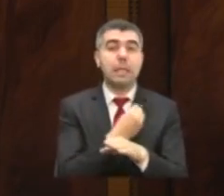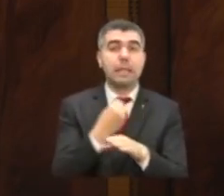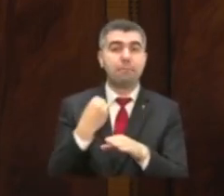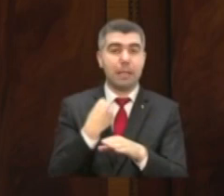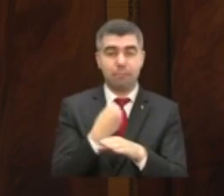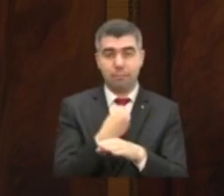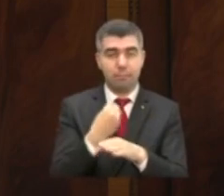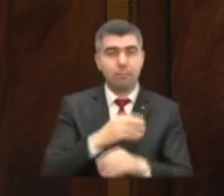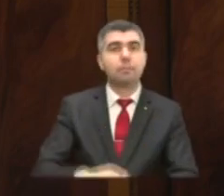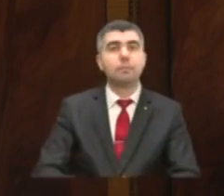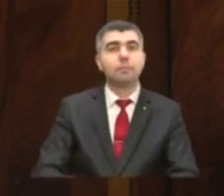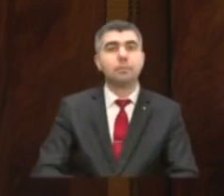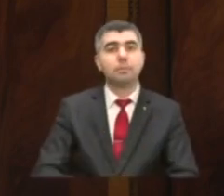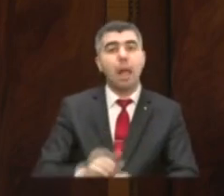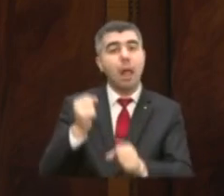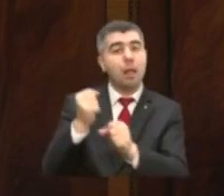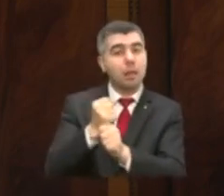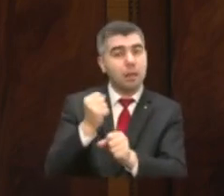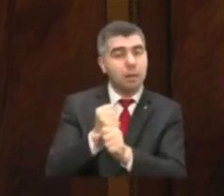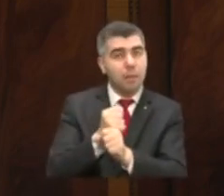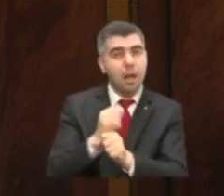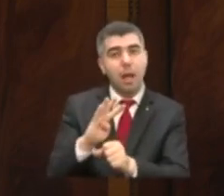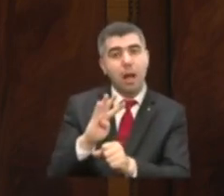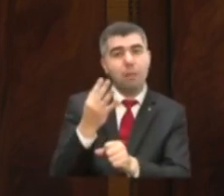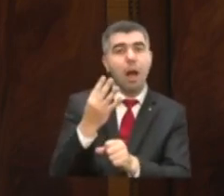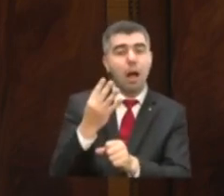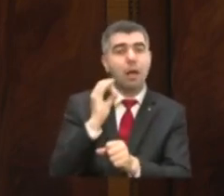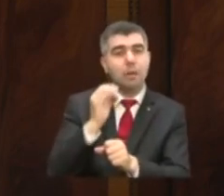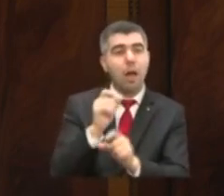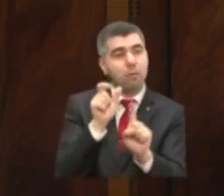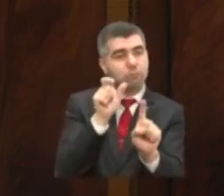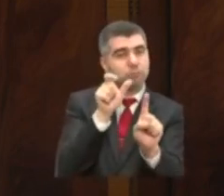ثالثا الشغل، رابعا الحماية الاجتماعية.